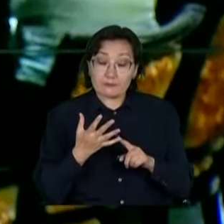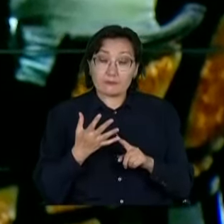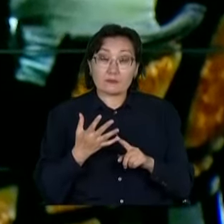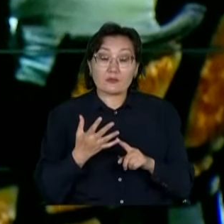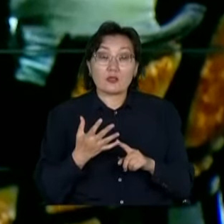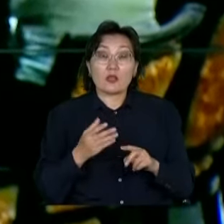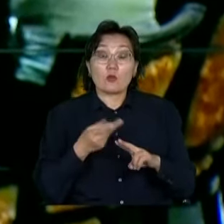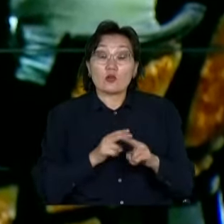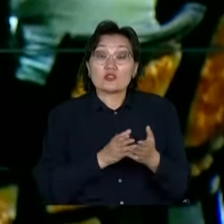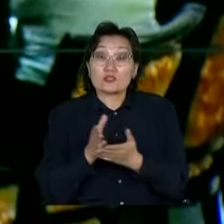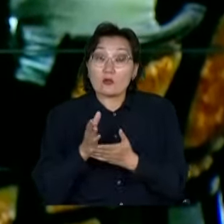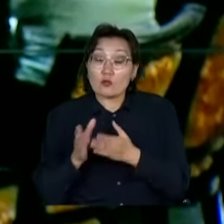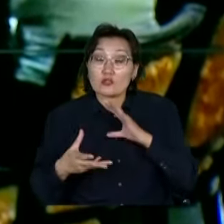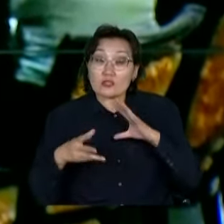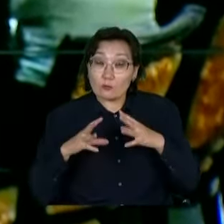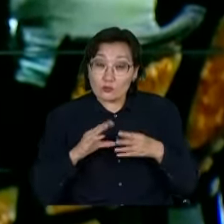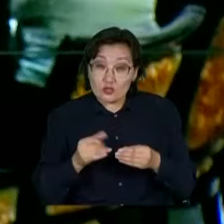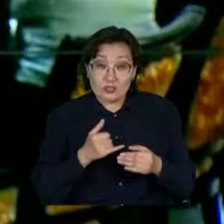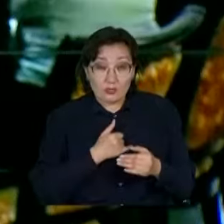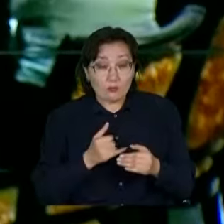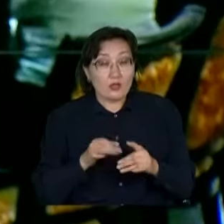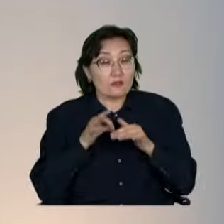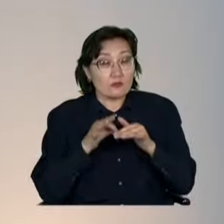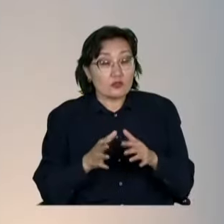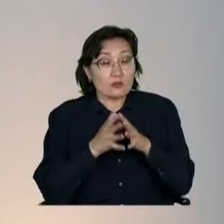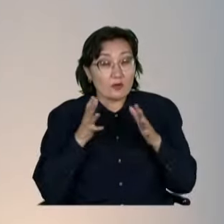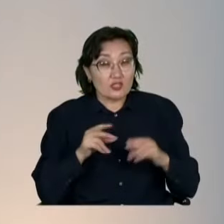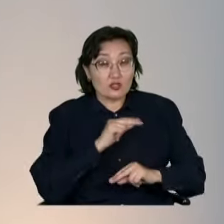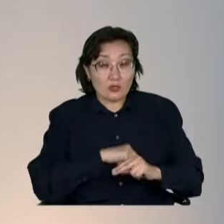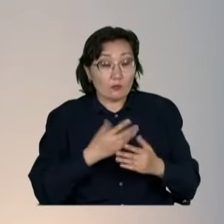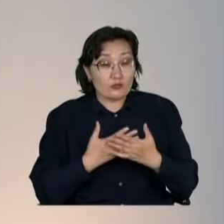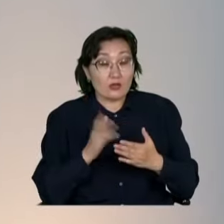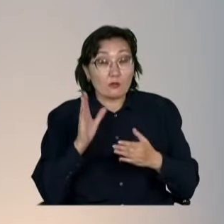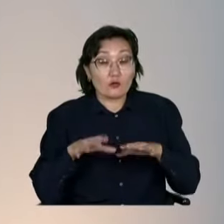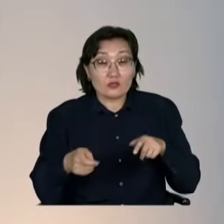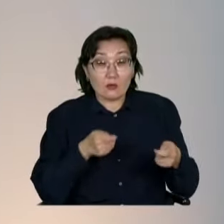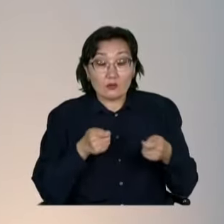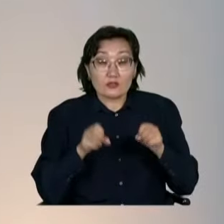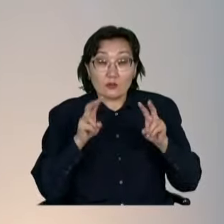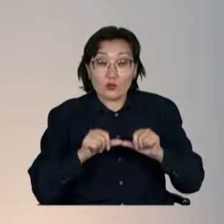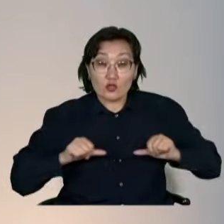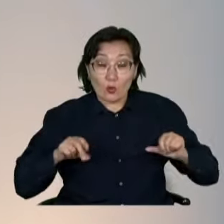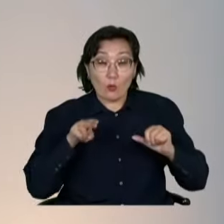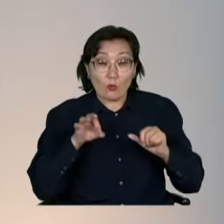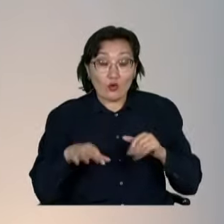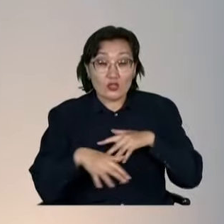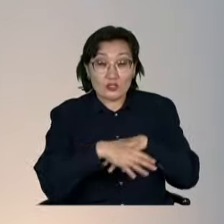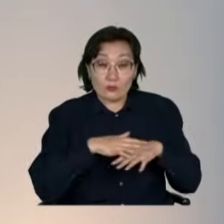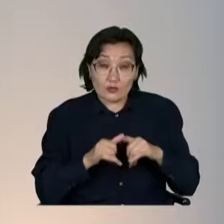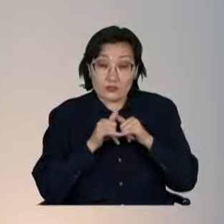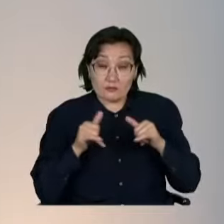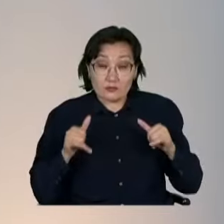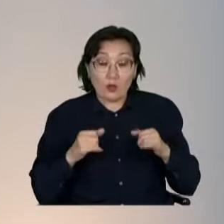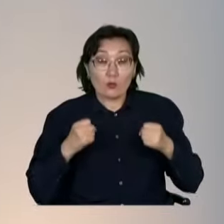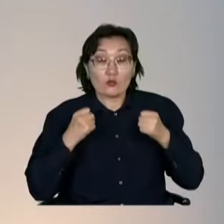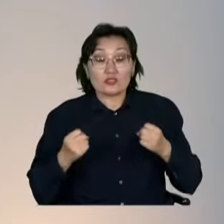И по этим направлениям, получается, у нас идет большая работа. И, к примеру, будучи председателем профильной комиссии по общественному развитию, там, да,